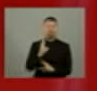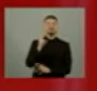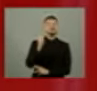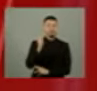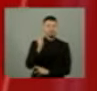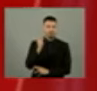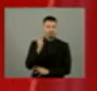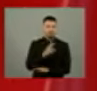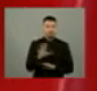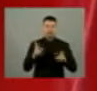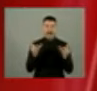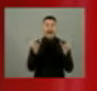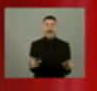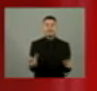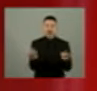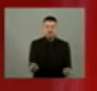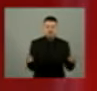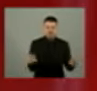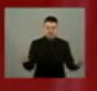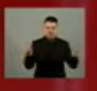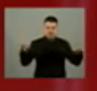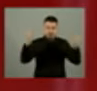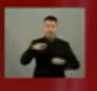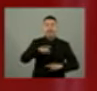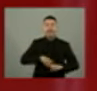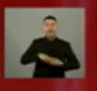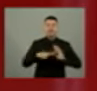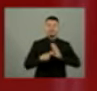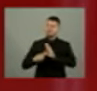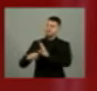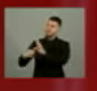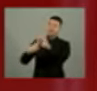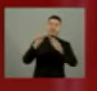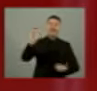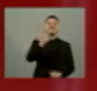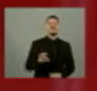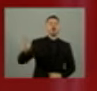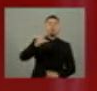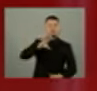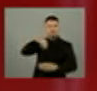ευρωεκλογών. Μάλιστα. Λοιπόν, ένα τελευταίο σχόλιο, Δημήτρη.